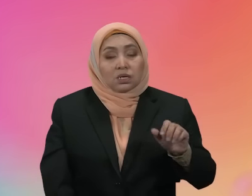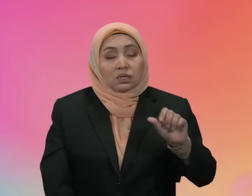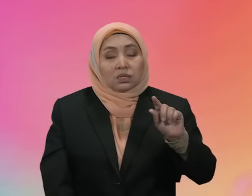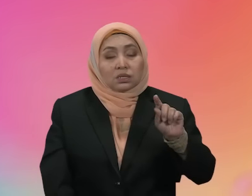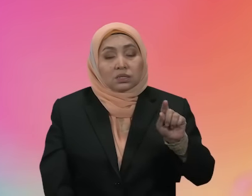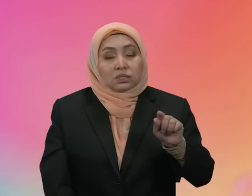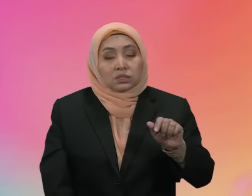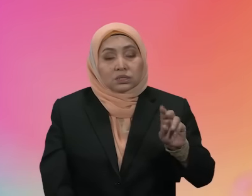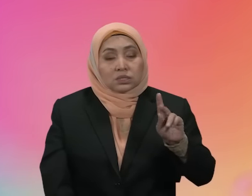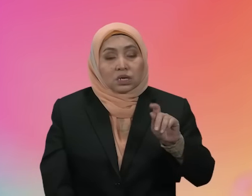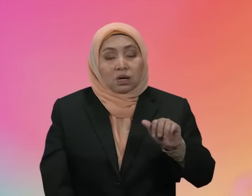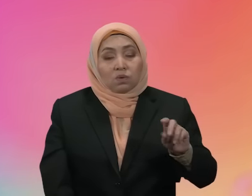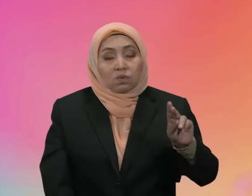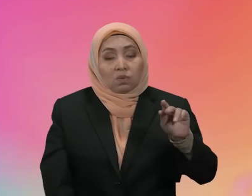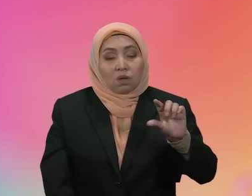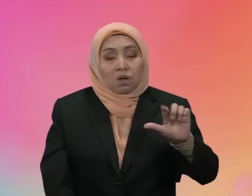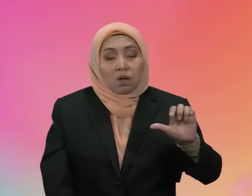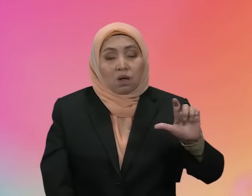عند